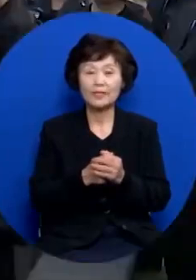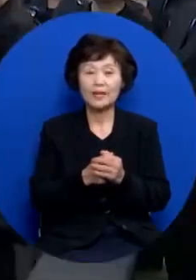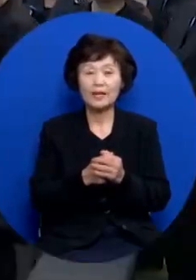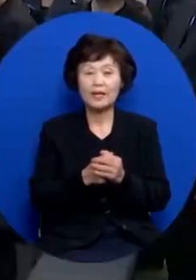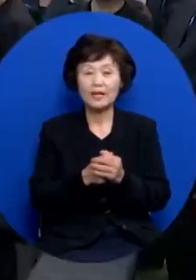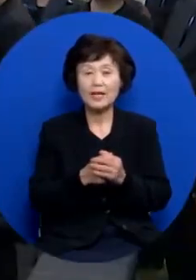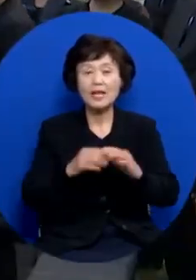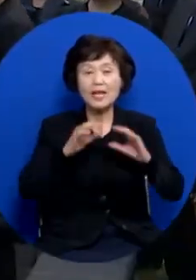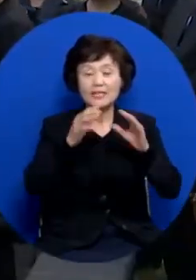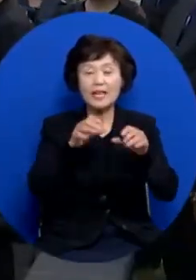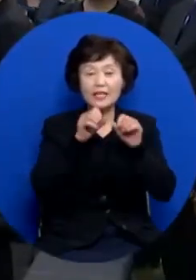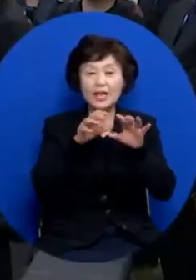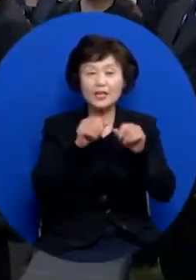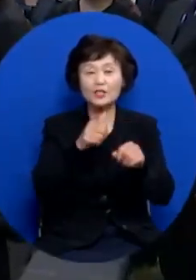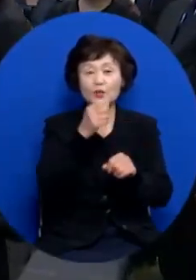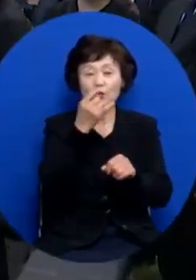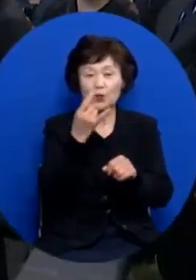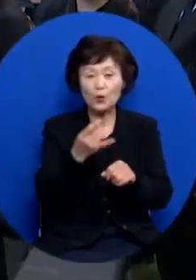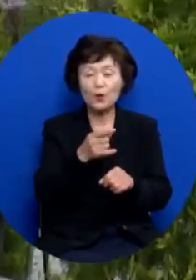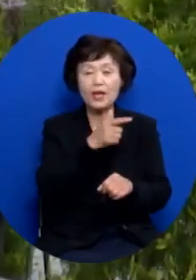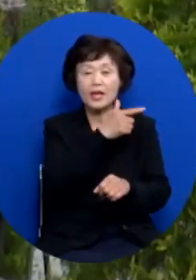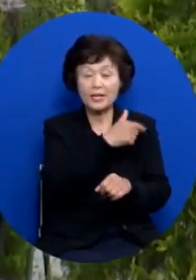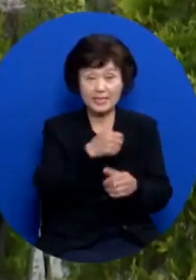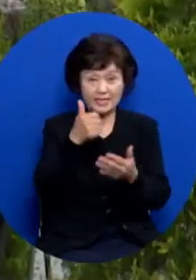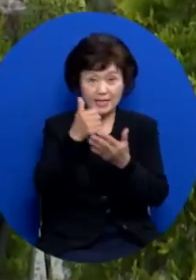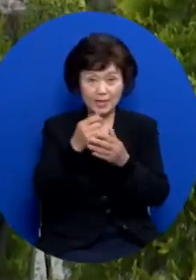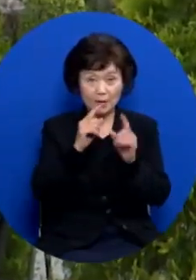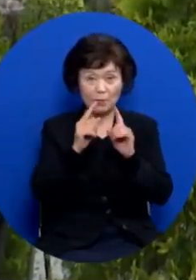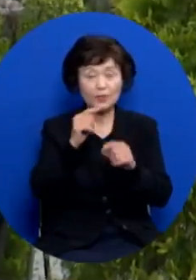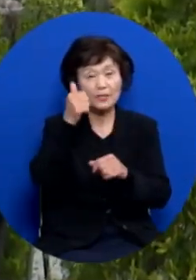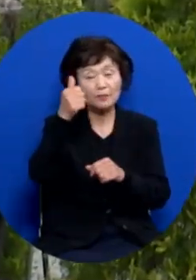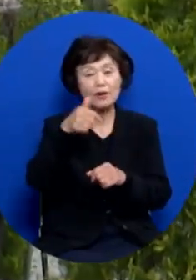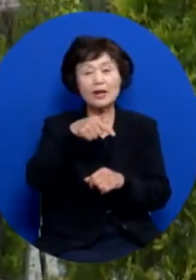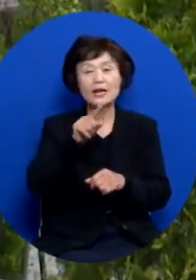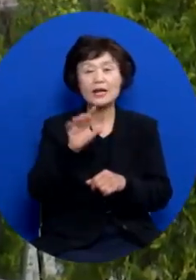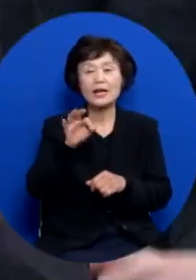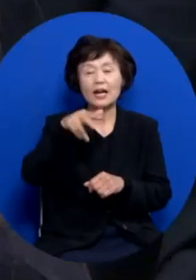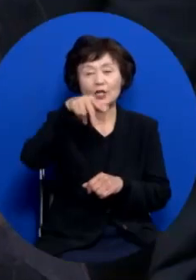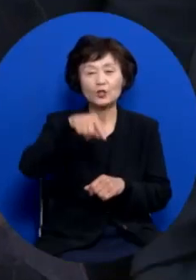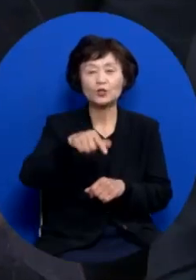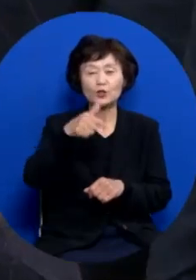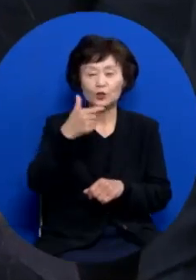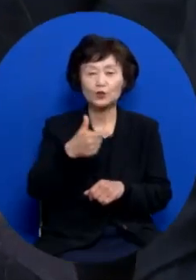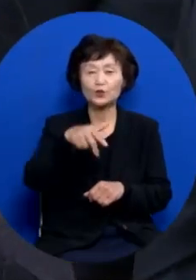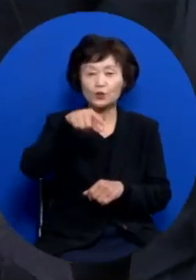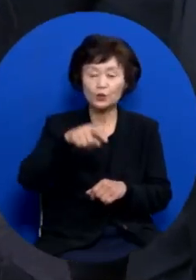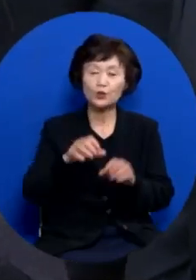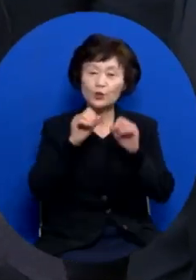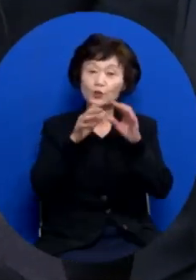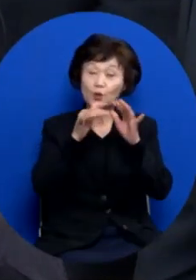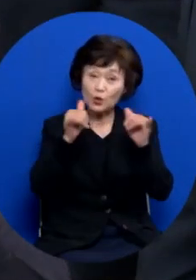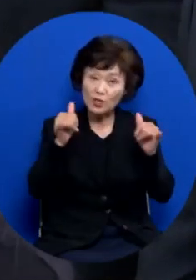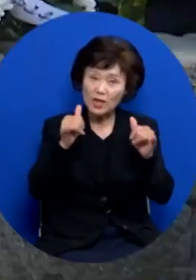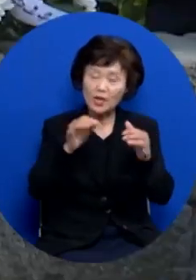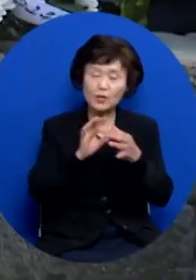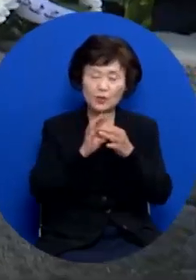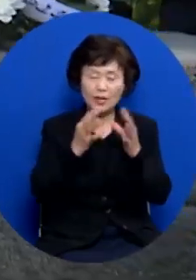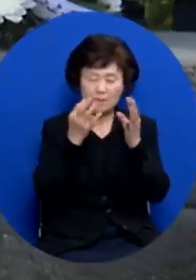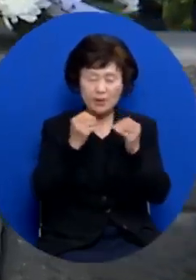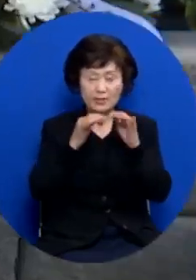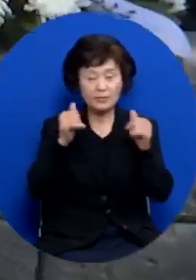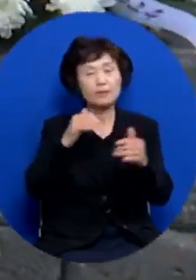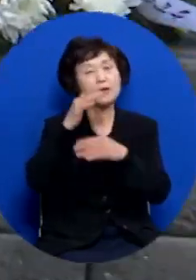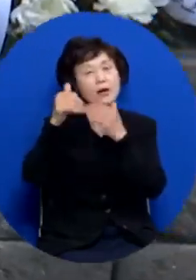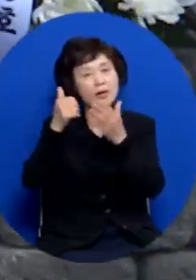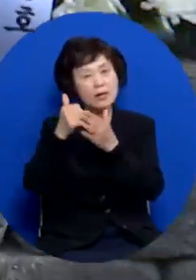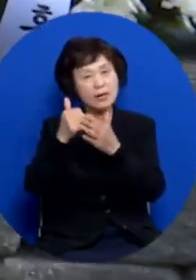고신총회 세계선교회 이사장 안진출 목사는 강준규 선교사의 사역으로 많은 사람이 하나님을 알게 됐고 그의